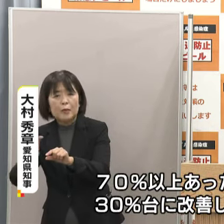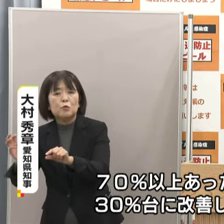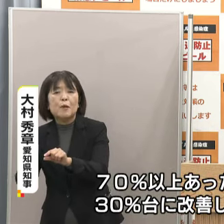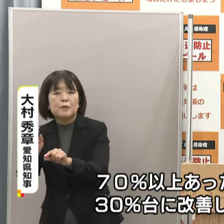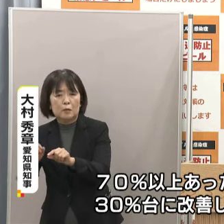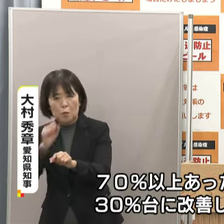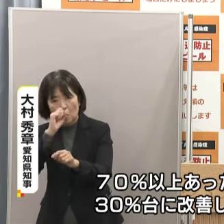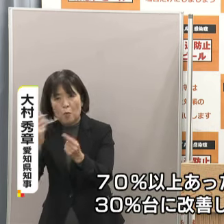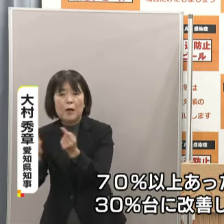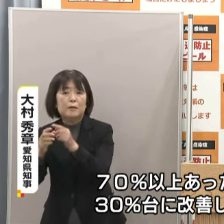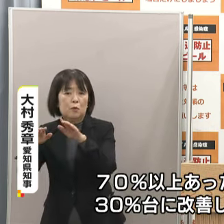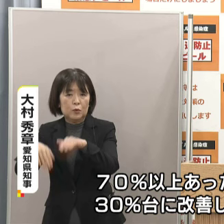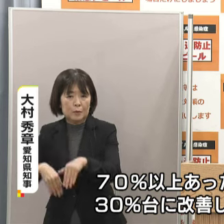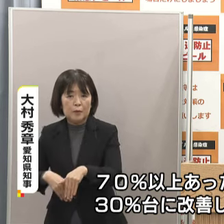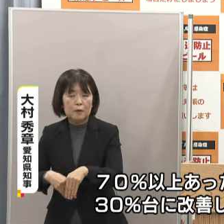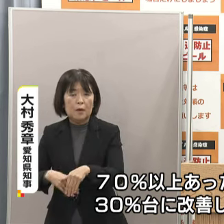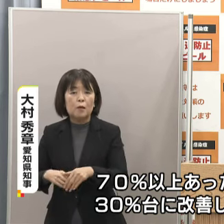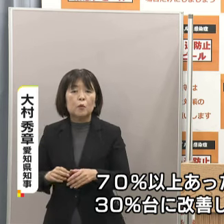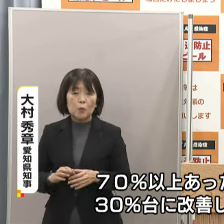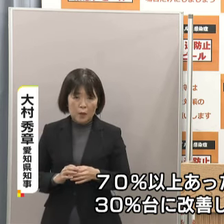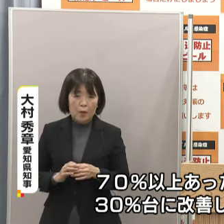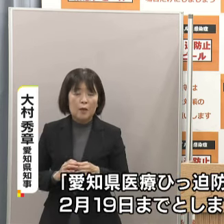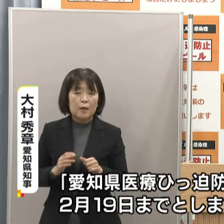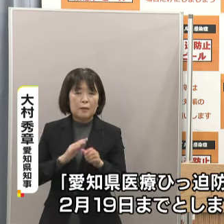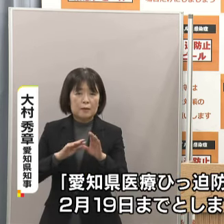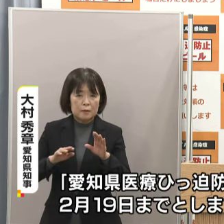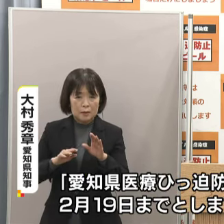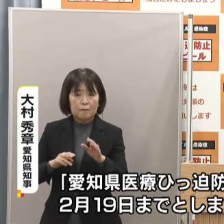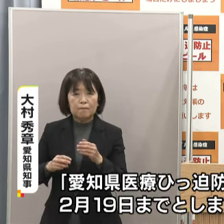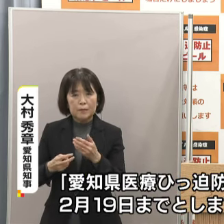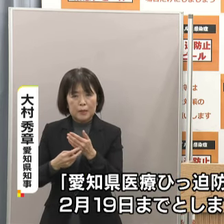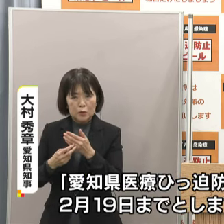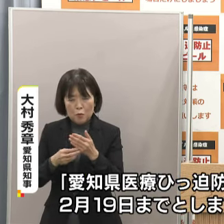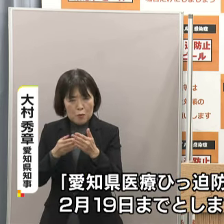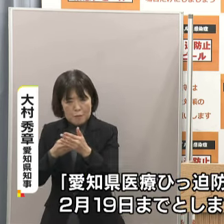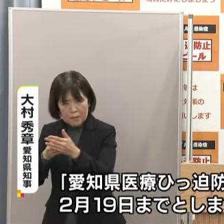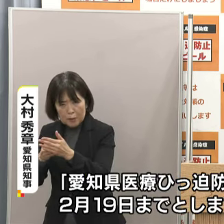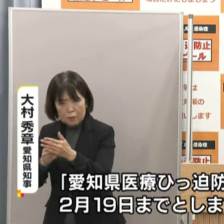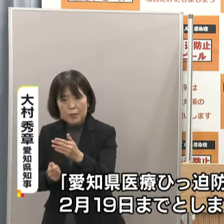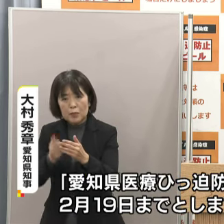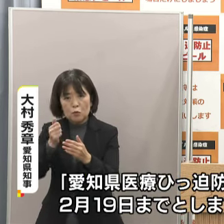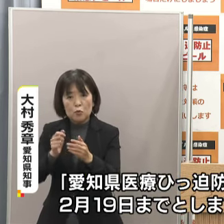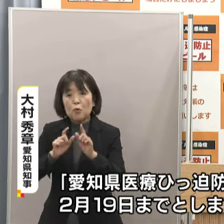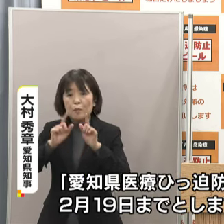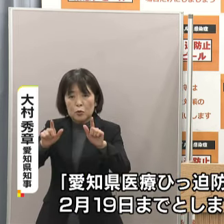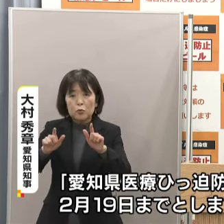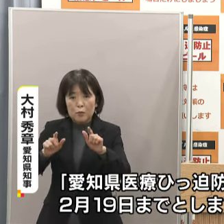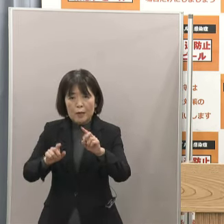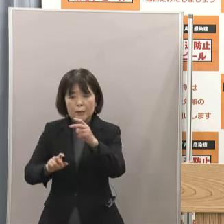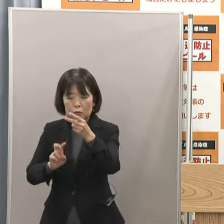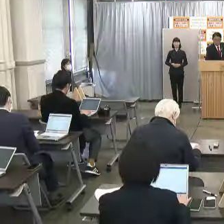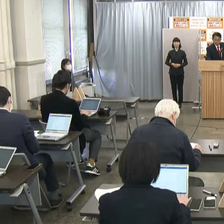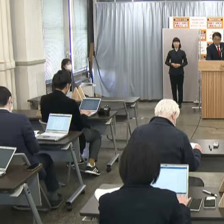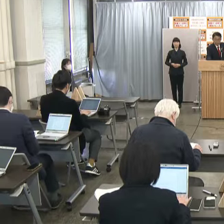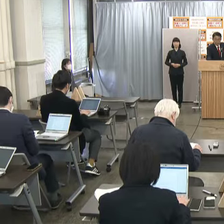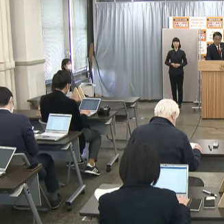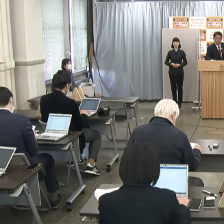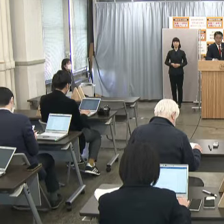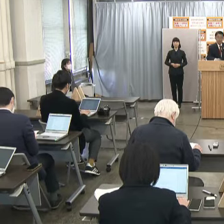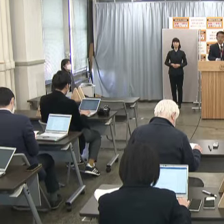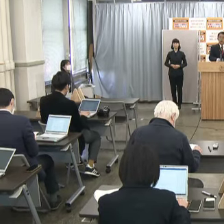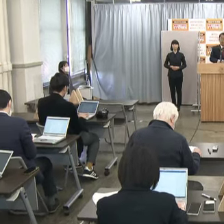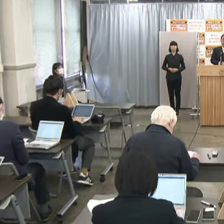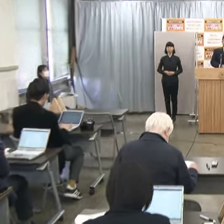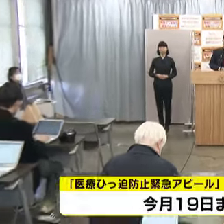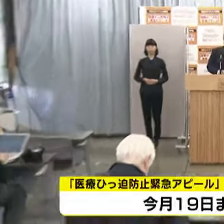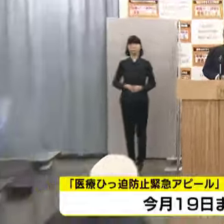しいたしましたので、この愛知県医療逼迫防止緊急アピールは2月19日までといたします。 大